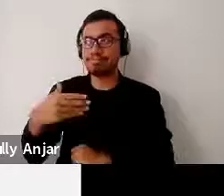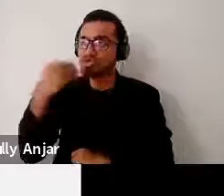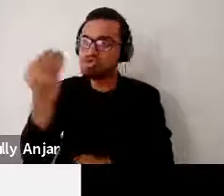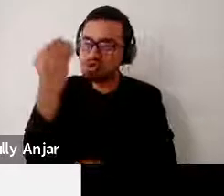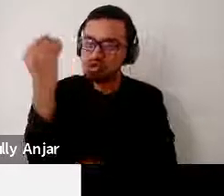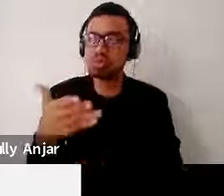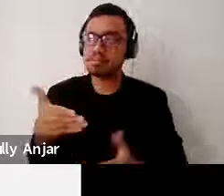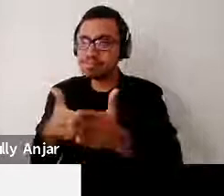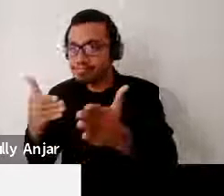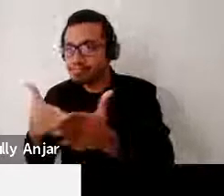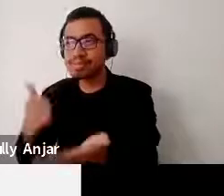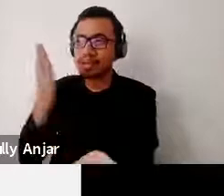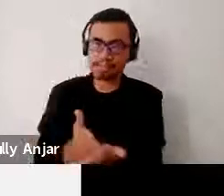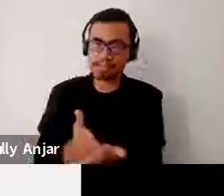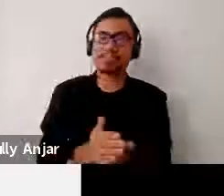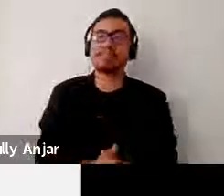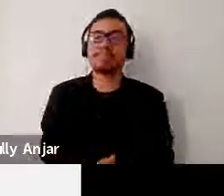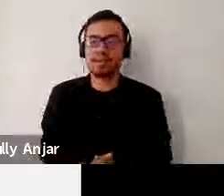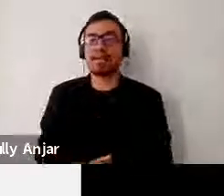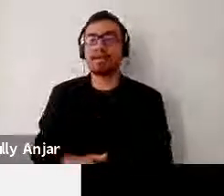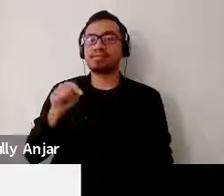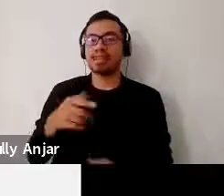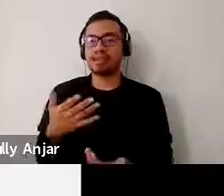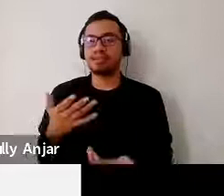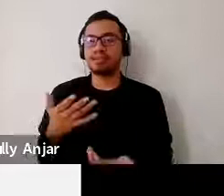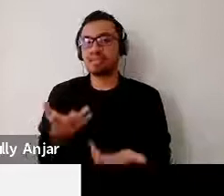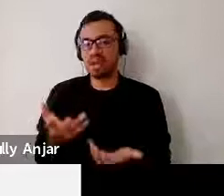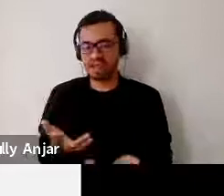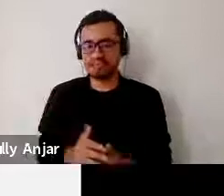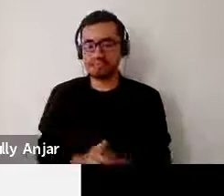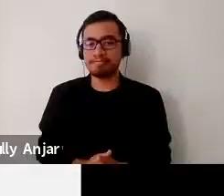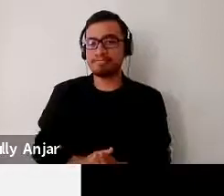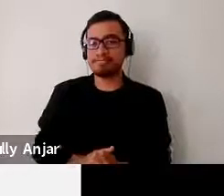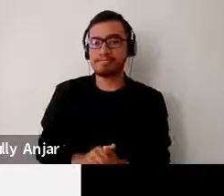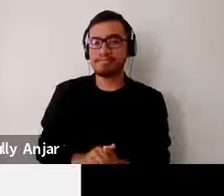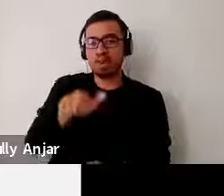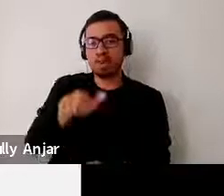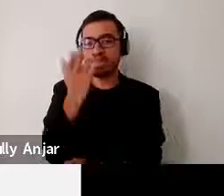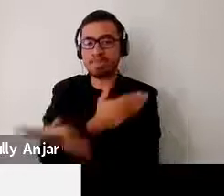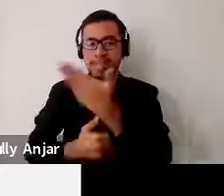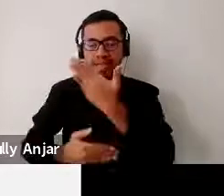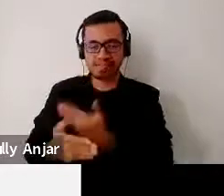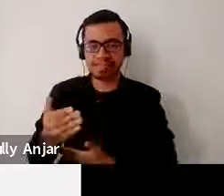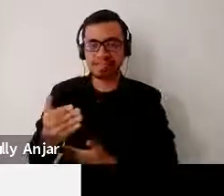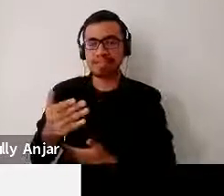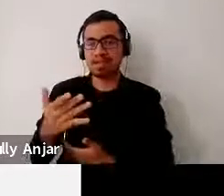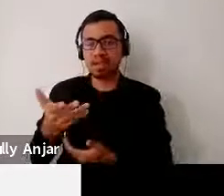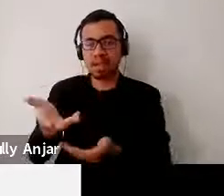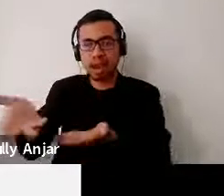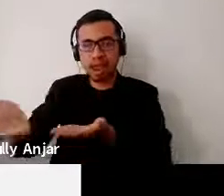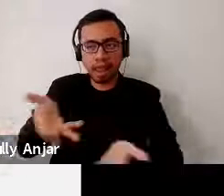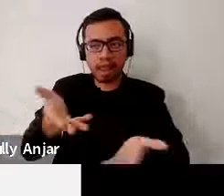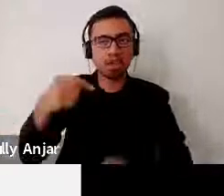juga semakin memiliki kesulitan untuk mengakses informasi dan layanan yang ada di publik dan lain-lain.